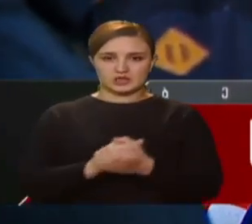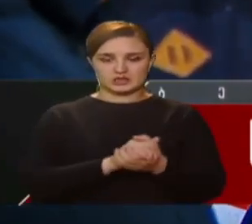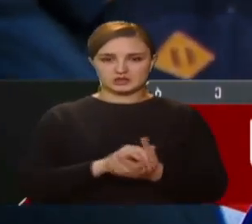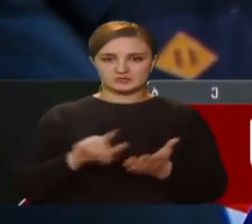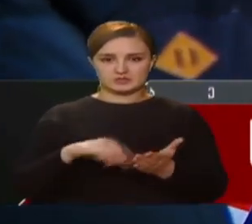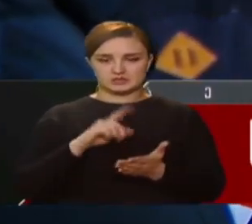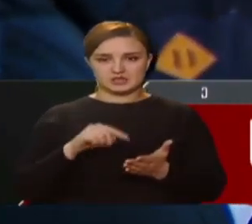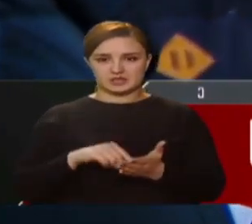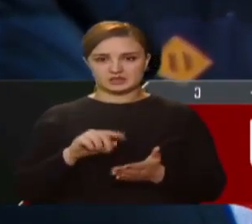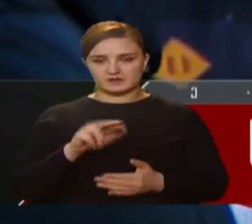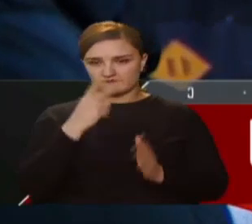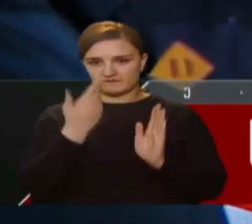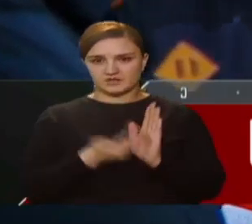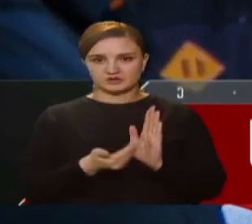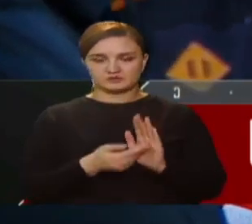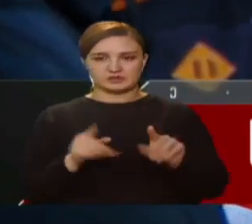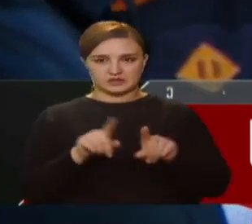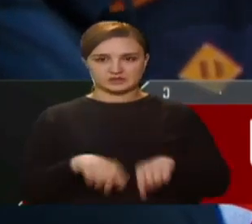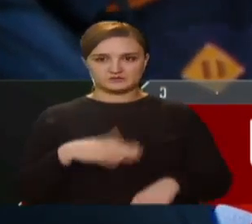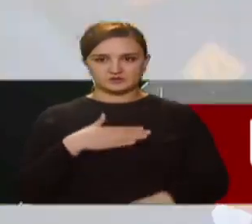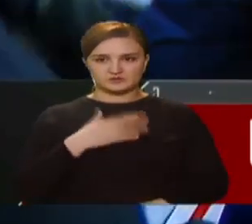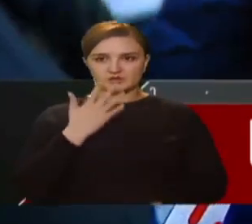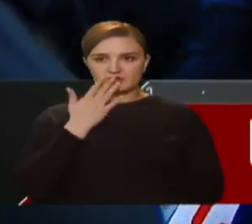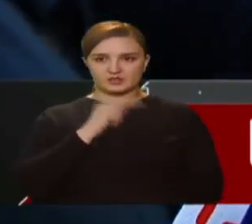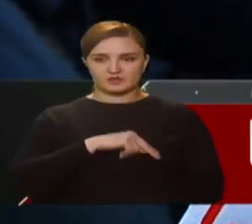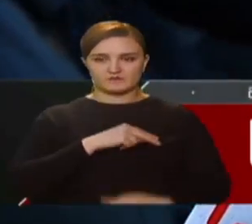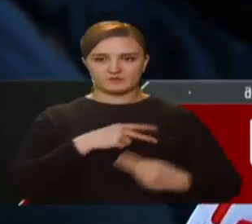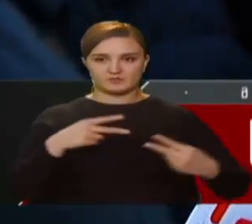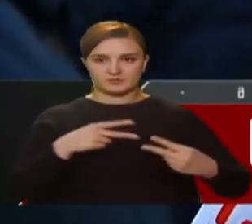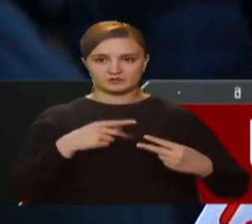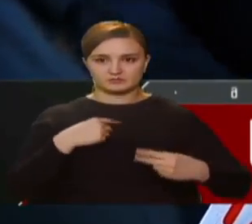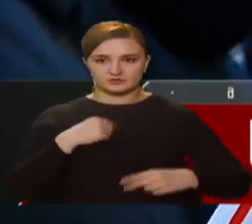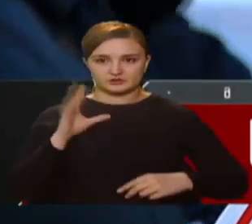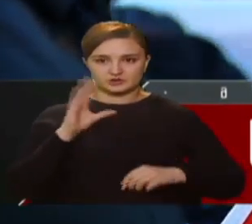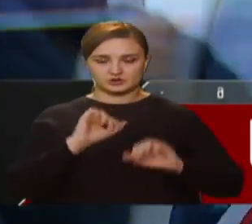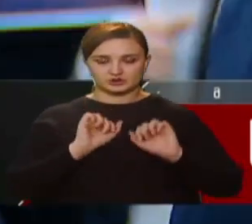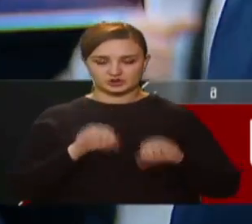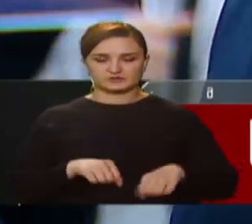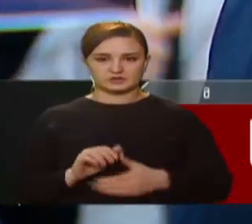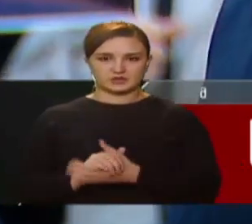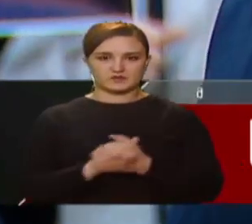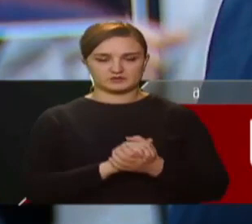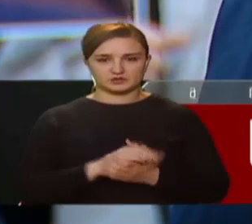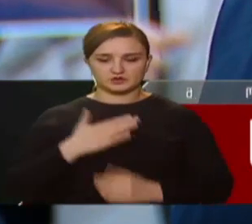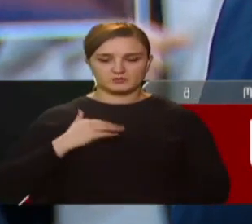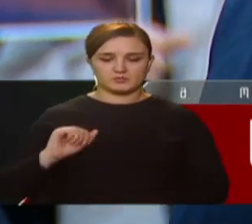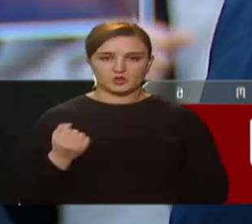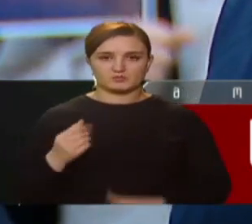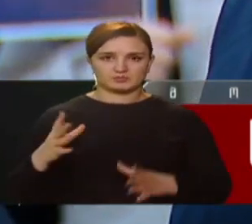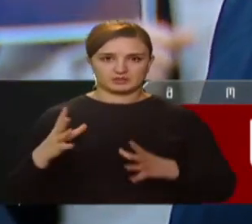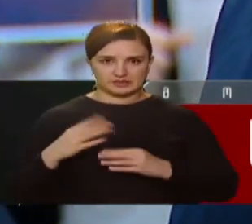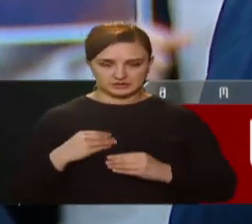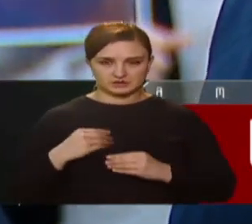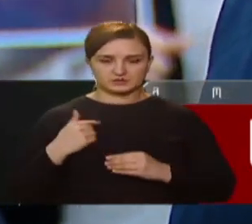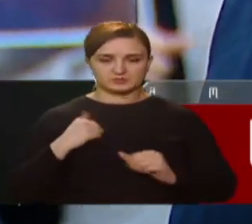საკითხის გარშემო და ვაჩვენოთ ასევე ჩვენს დასავლელ პარტნიორებს, რომ ჩვენ შეგვიძლია რომ გავერთიანდეთ. მე ჩემ მეგობრებთან ერთად